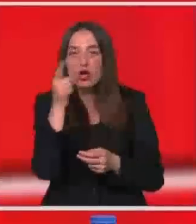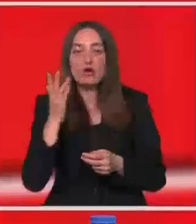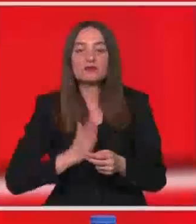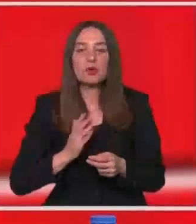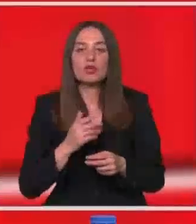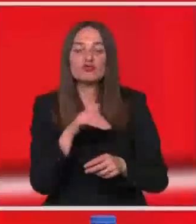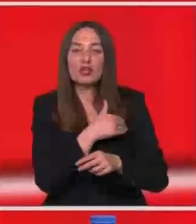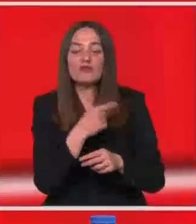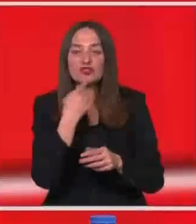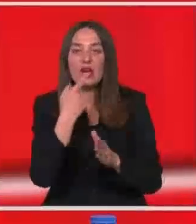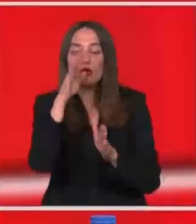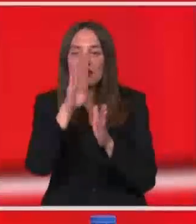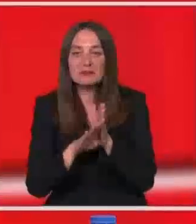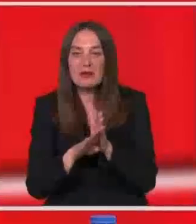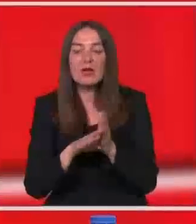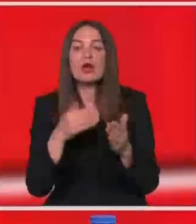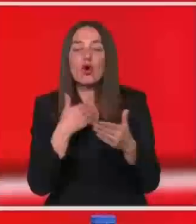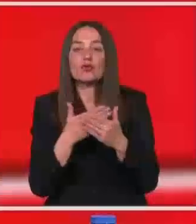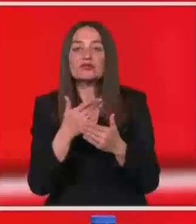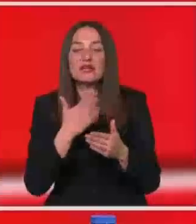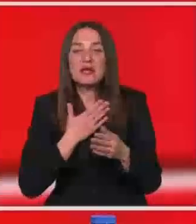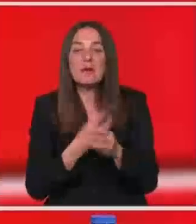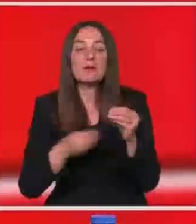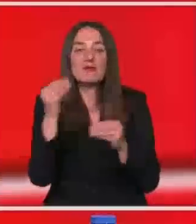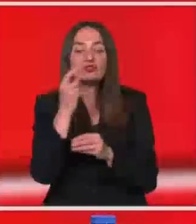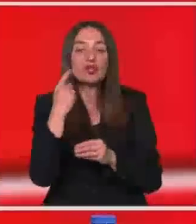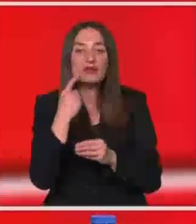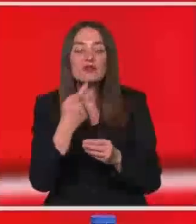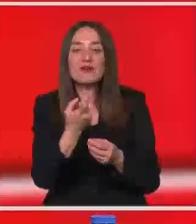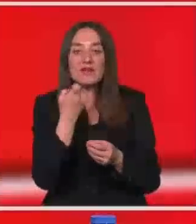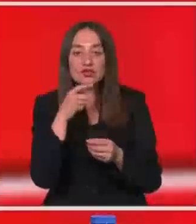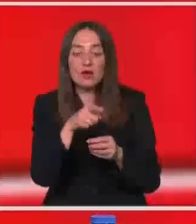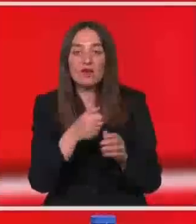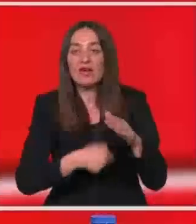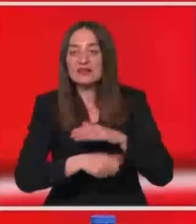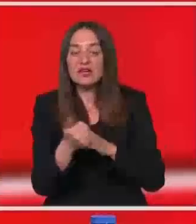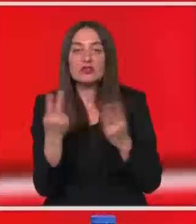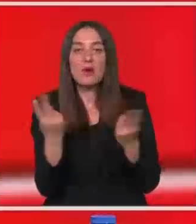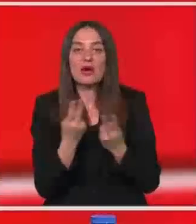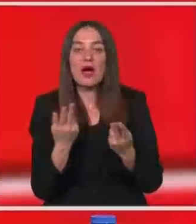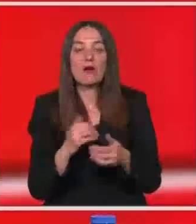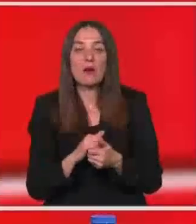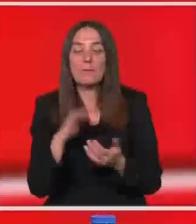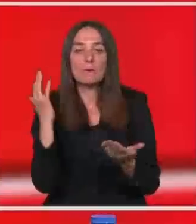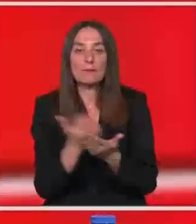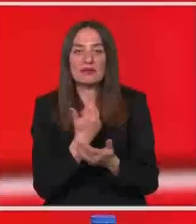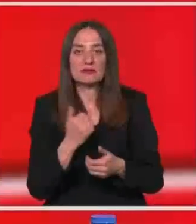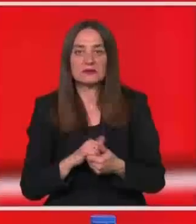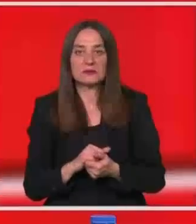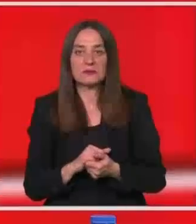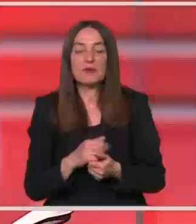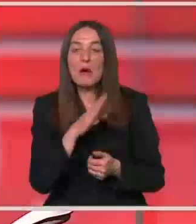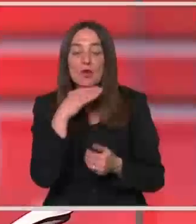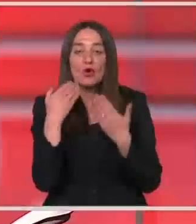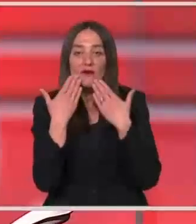Đinović rekao, smanjiti, odnosno sebi povećati šanse da iz ovoga izađemo kao pobednici. Mnogo